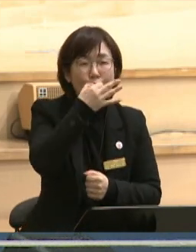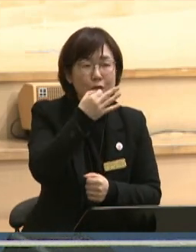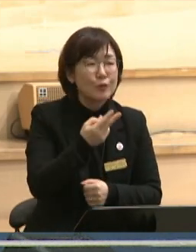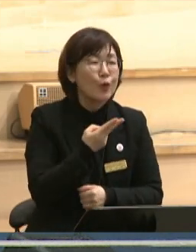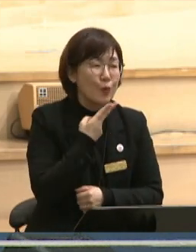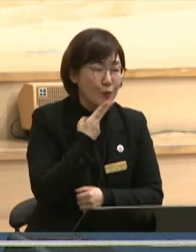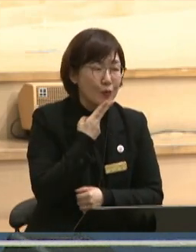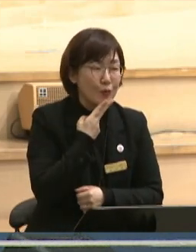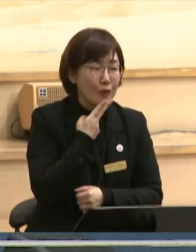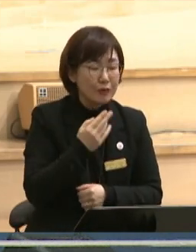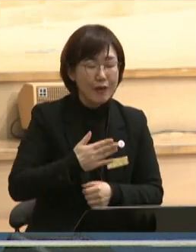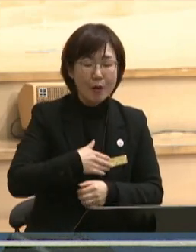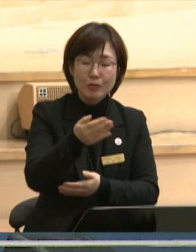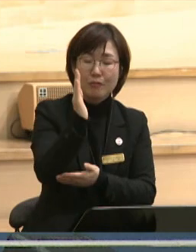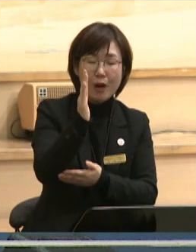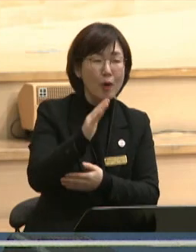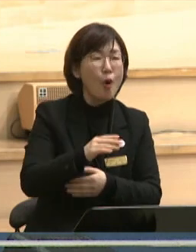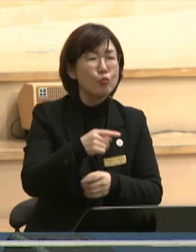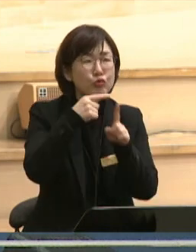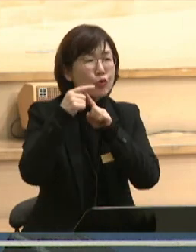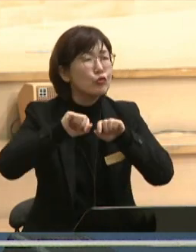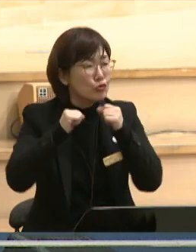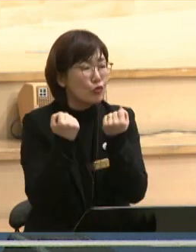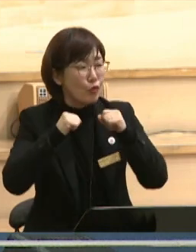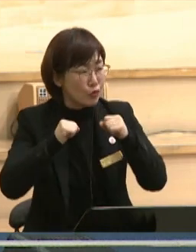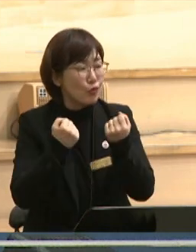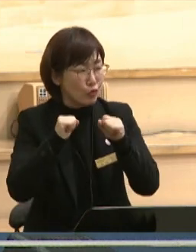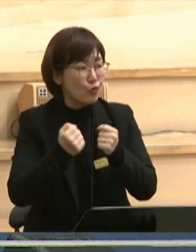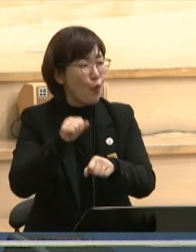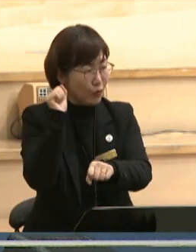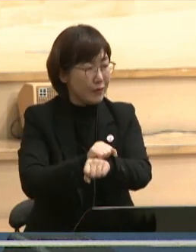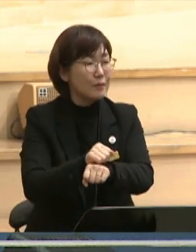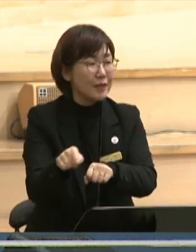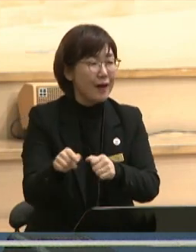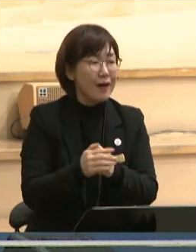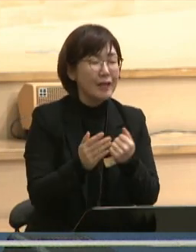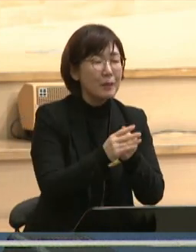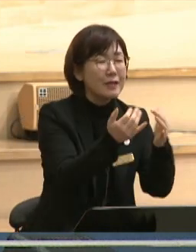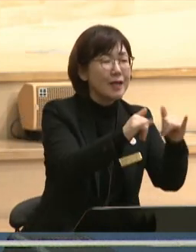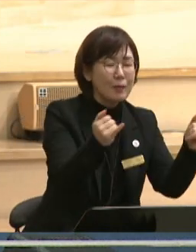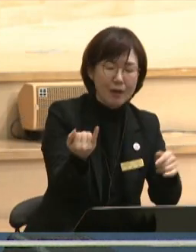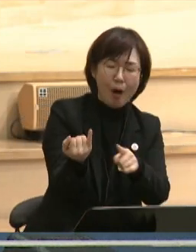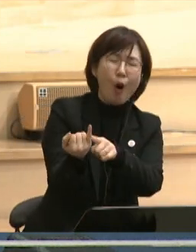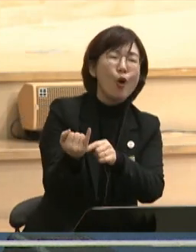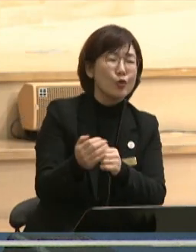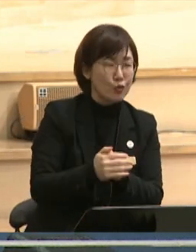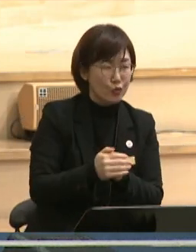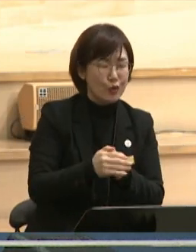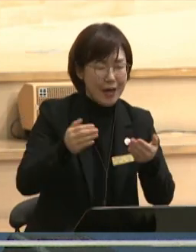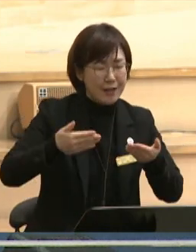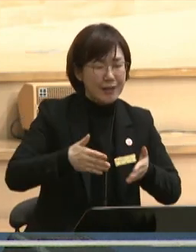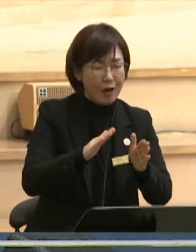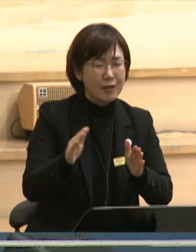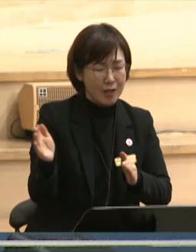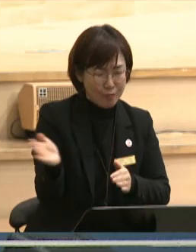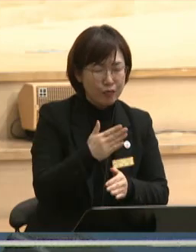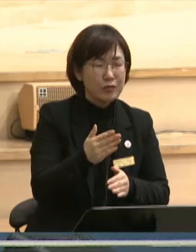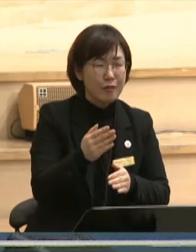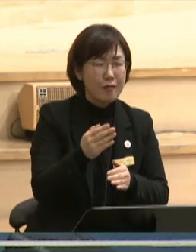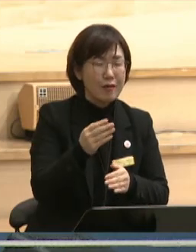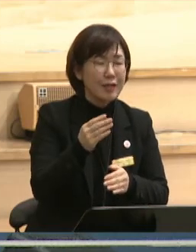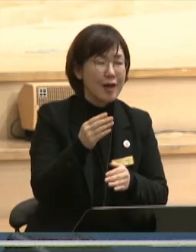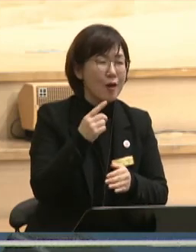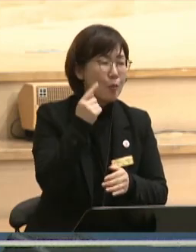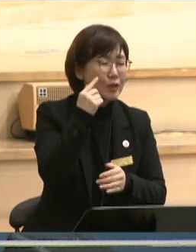그리고 제가 뭐 이야기하면 순종네네 순종도 잘합니다 그래서 사람들이 천상 사모님이다 이렇게 동의가 돼요